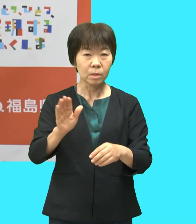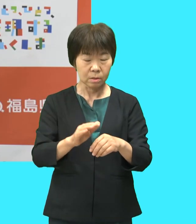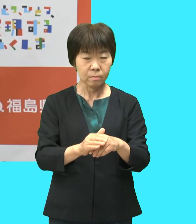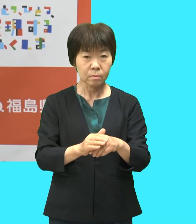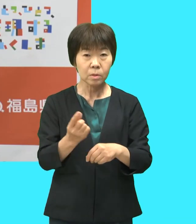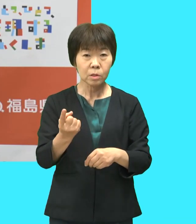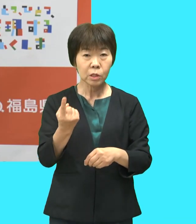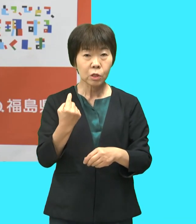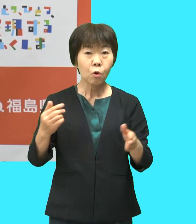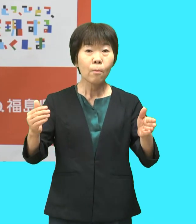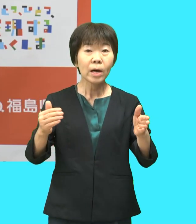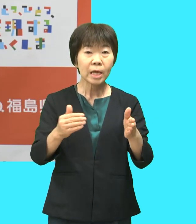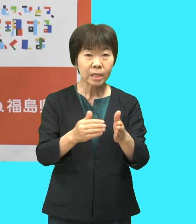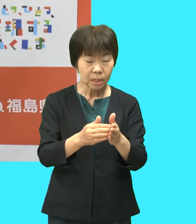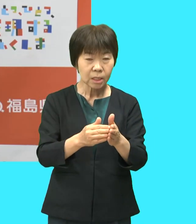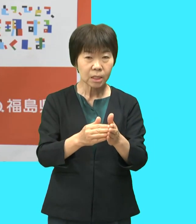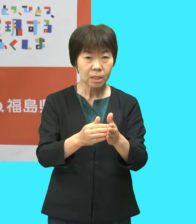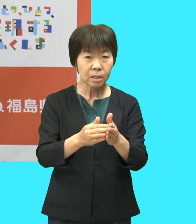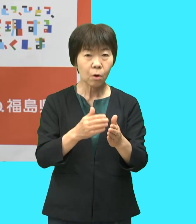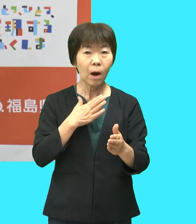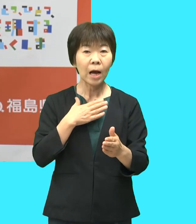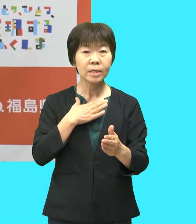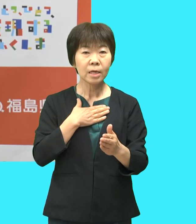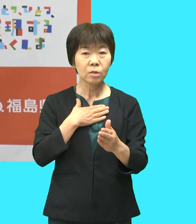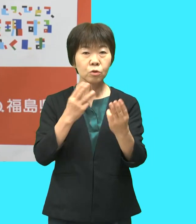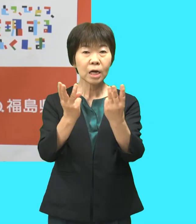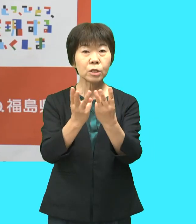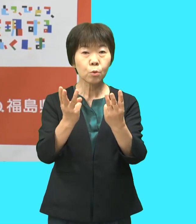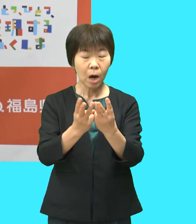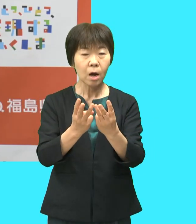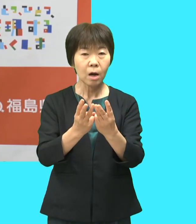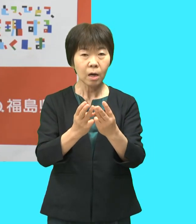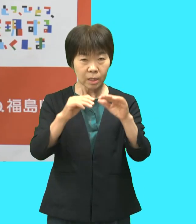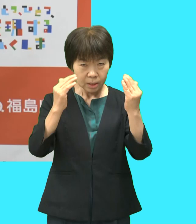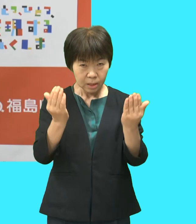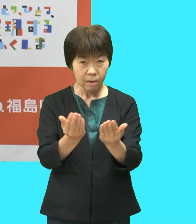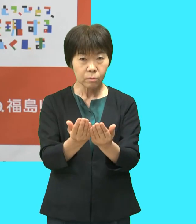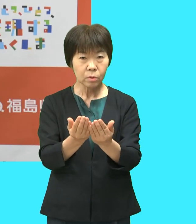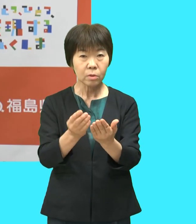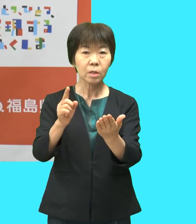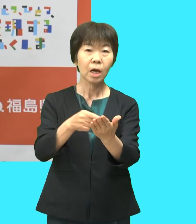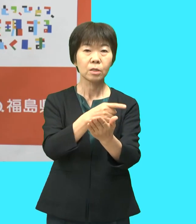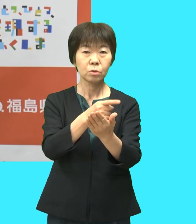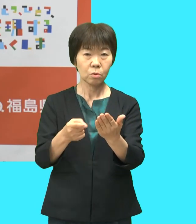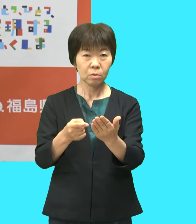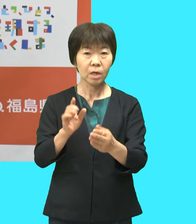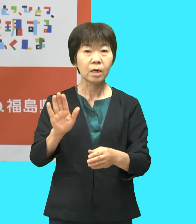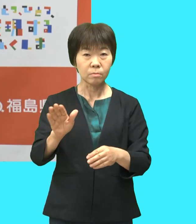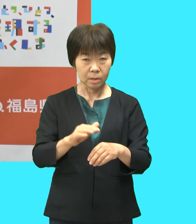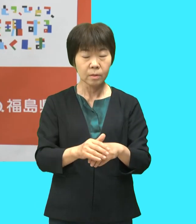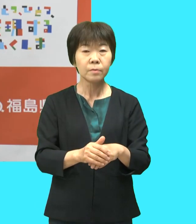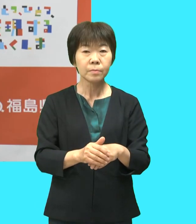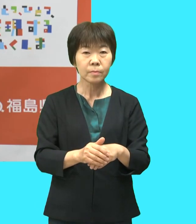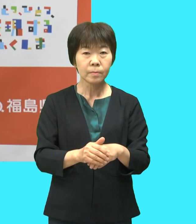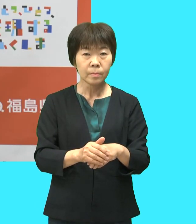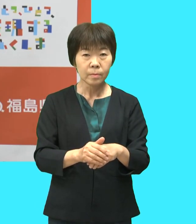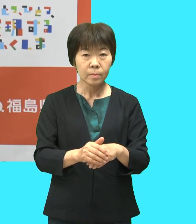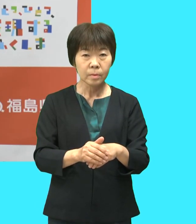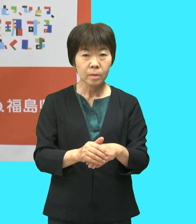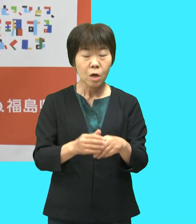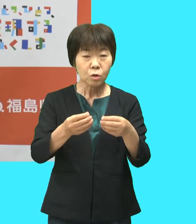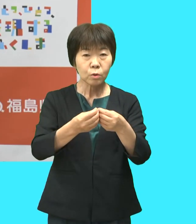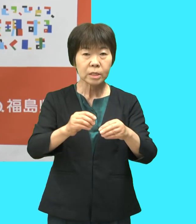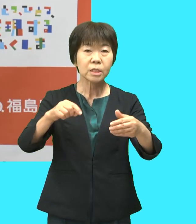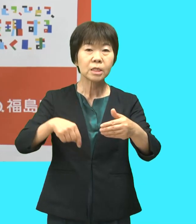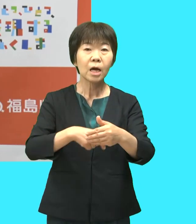日までに把握をしている分については現在解消しているところであります。また詳細